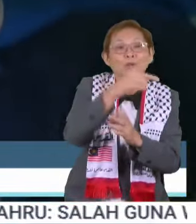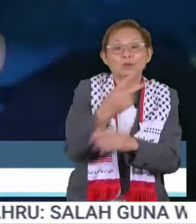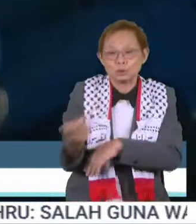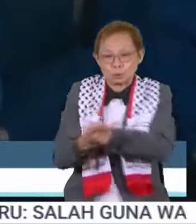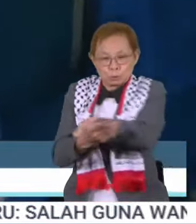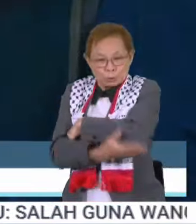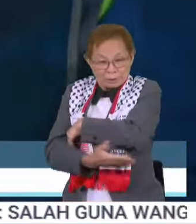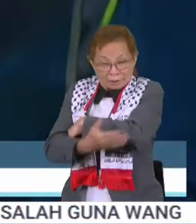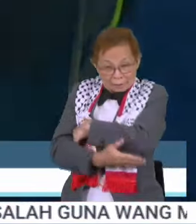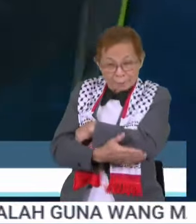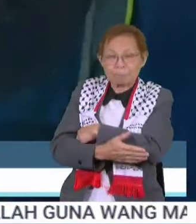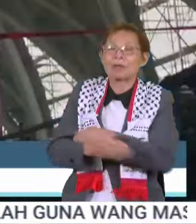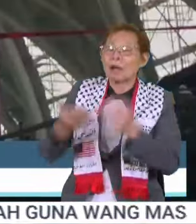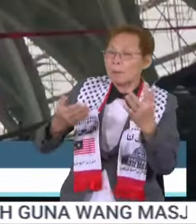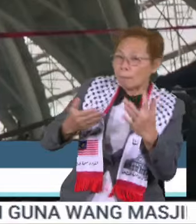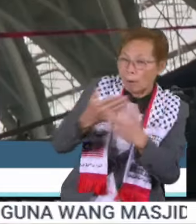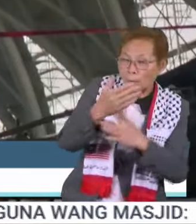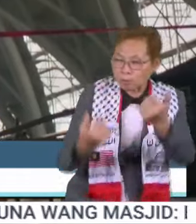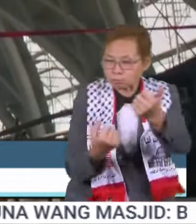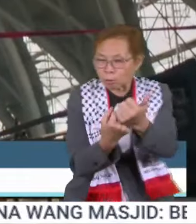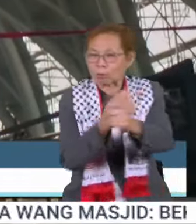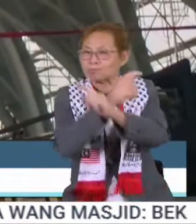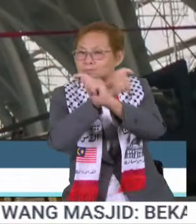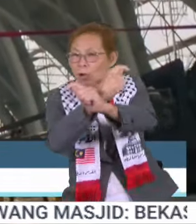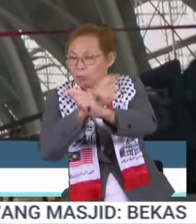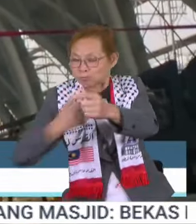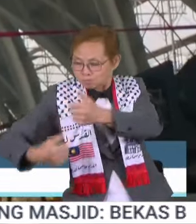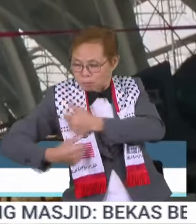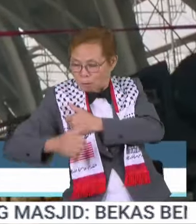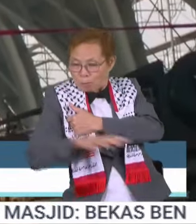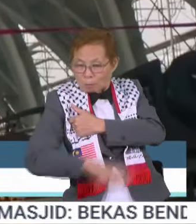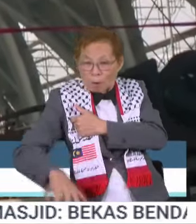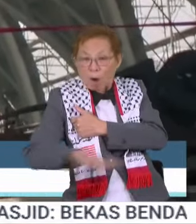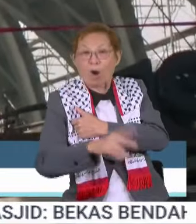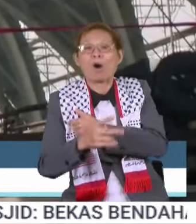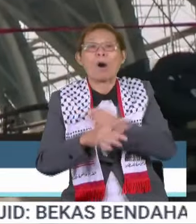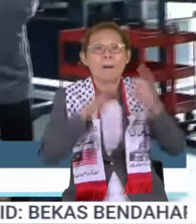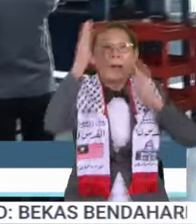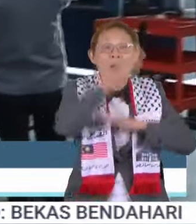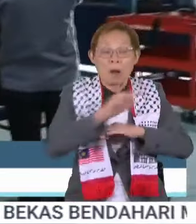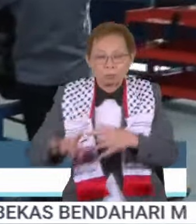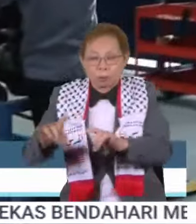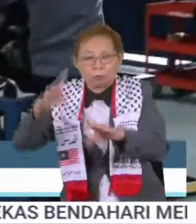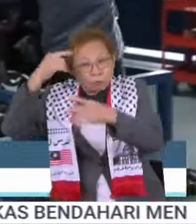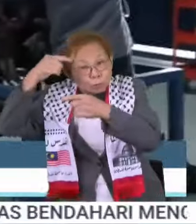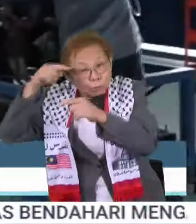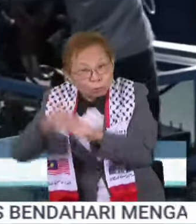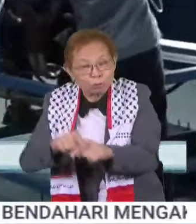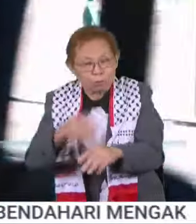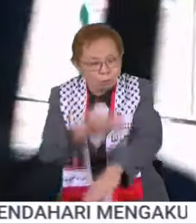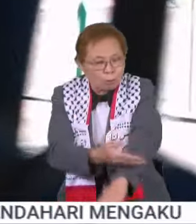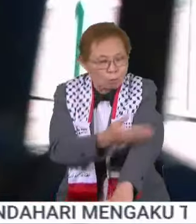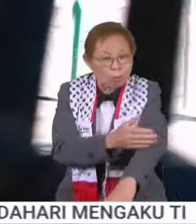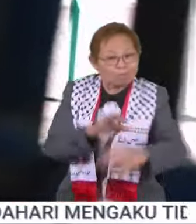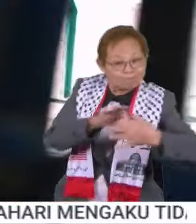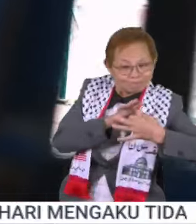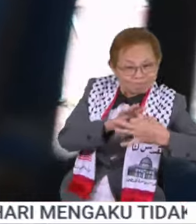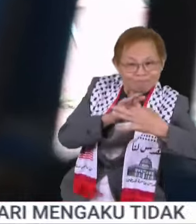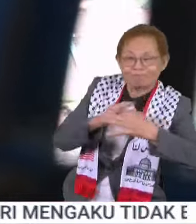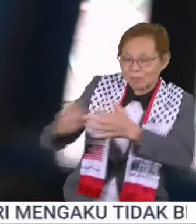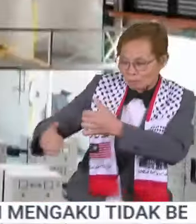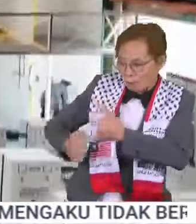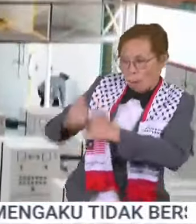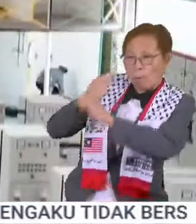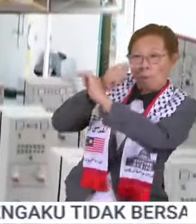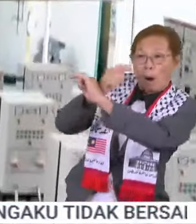negara. Sementara itu, menerusi tonggak pertahanan dan serantau, kedua-dua negara bersetuju meningkatkan kerjasama pertahanan dan